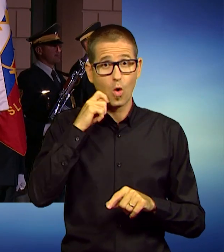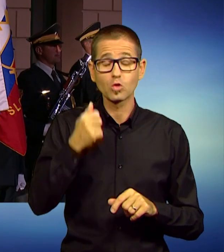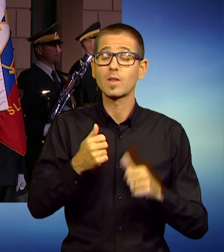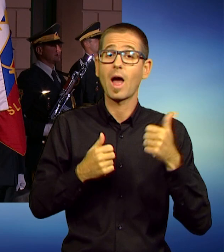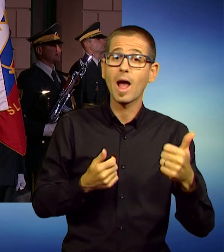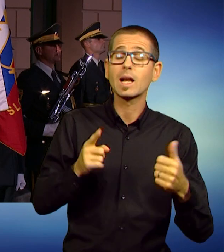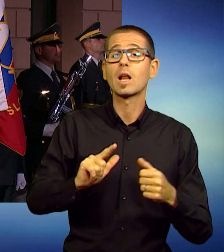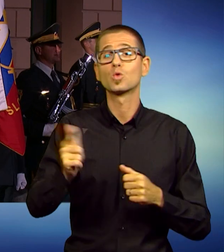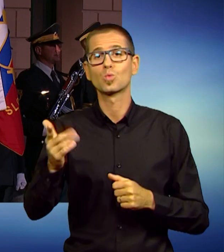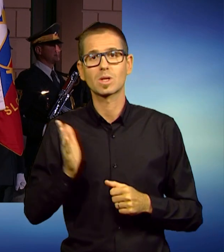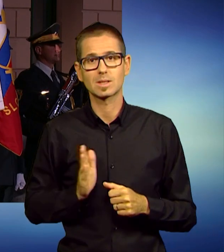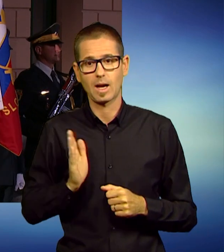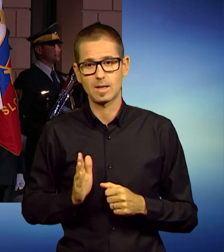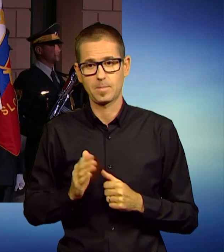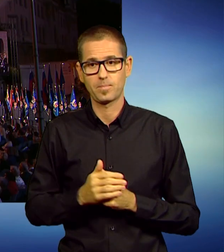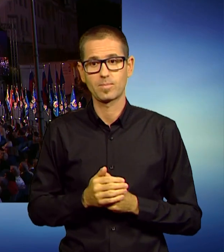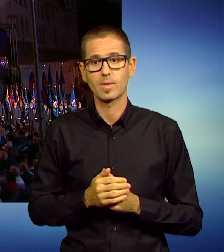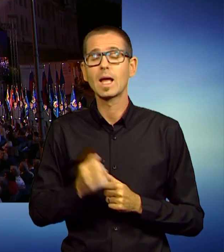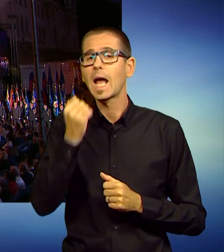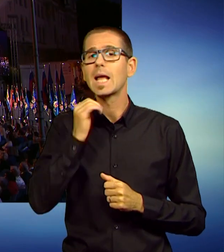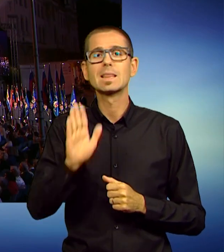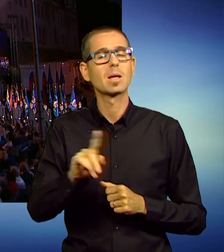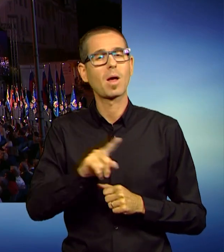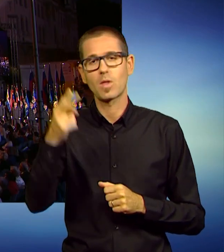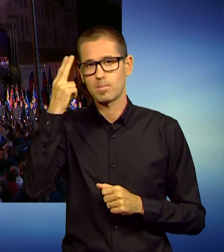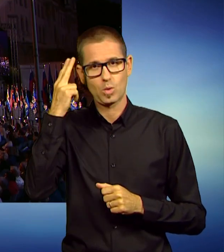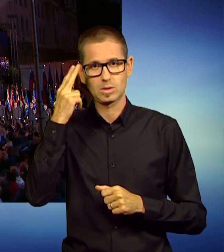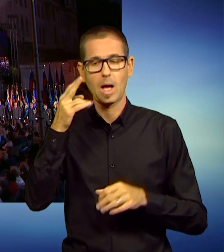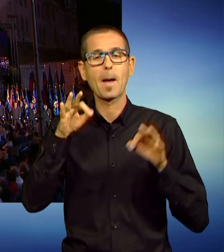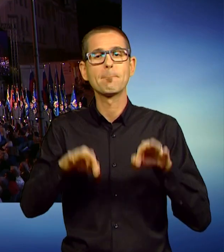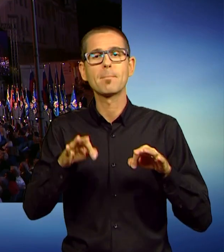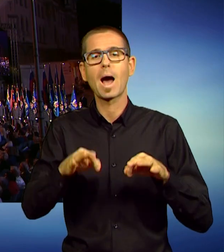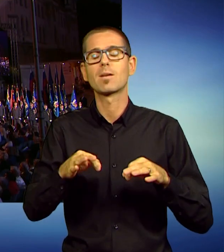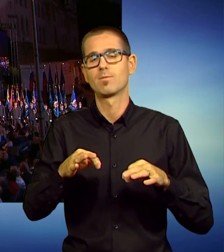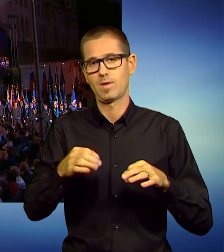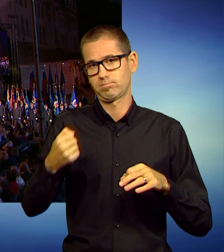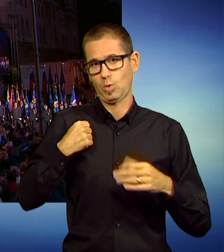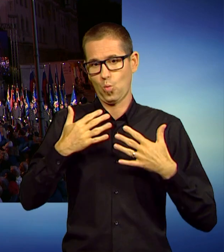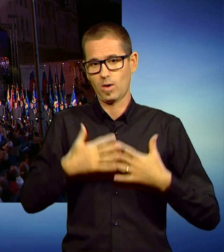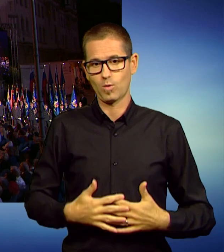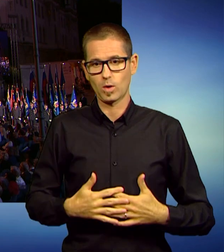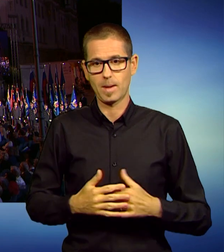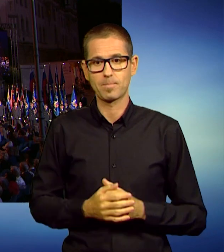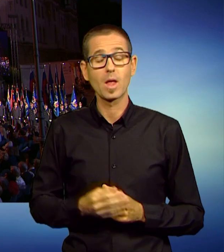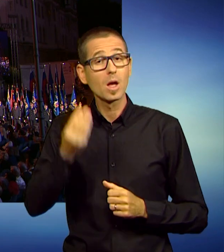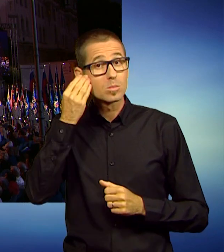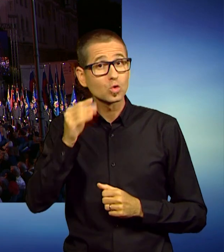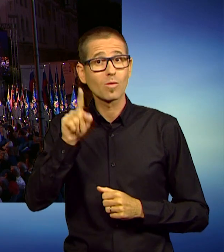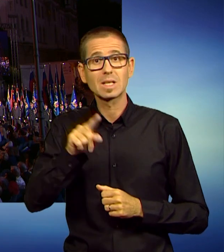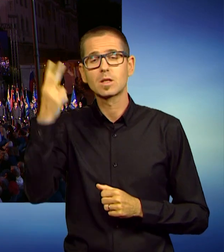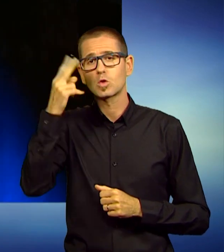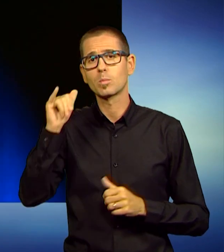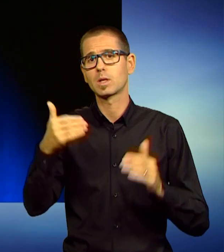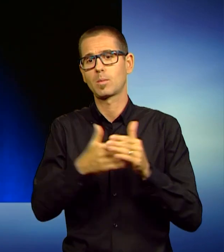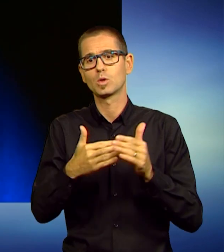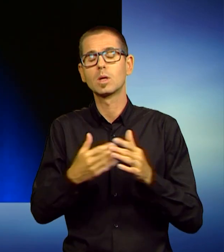eni ali na drugi strani. Intima ne pozna barve uniforme. Spoštovati in razumeti je